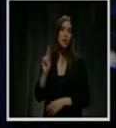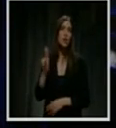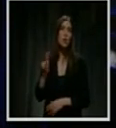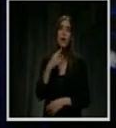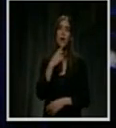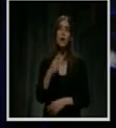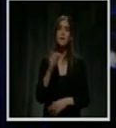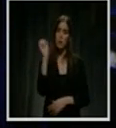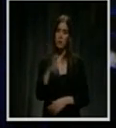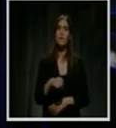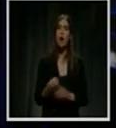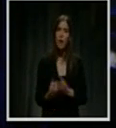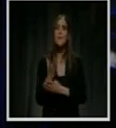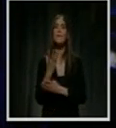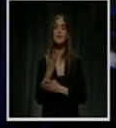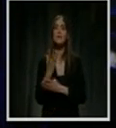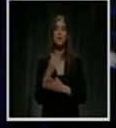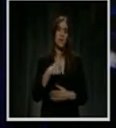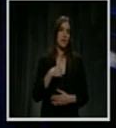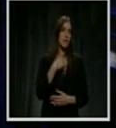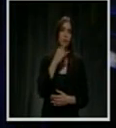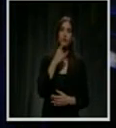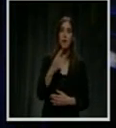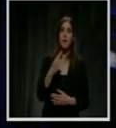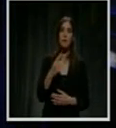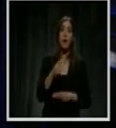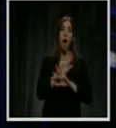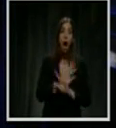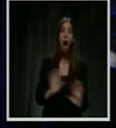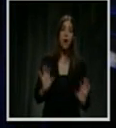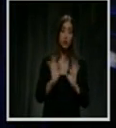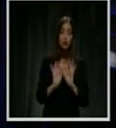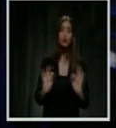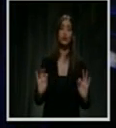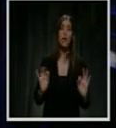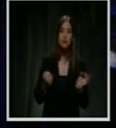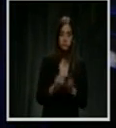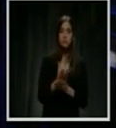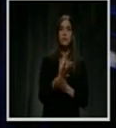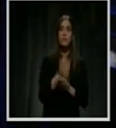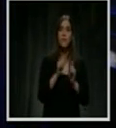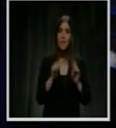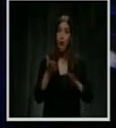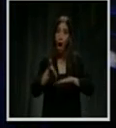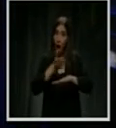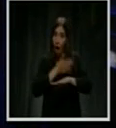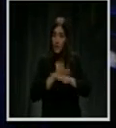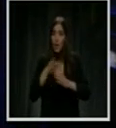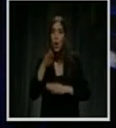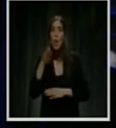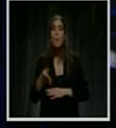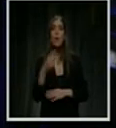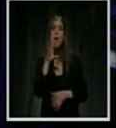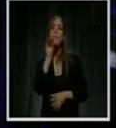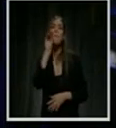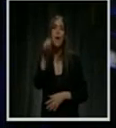minn dawk li qed ngħid m'għandu qatt ikun hemm tkabbir. Imma sur kap tal-Oppożizzjoni, qabel mor tiġri u għamilt dak li qaltlek biex tgħid u li